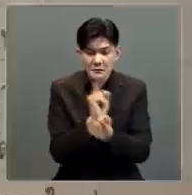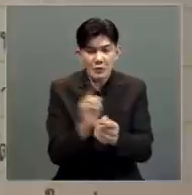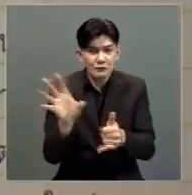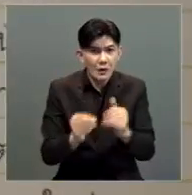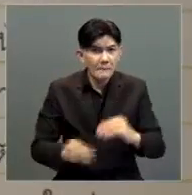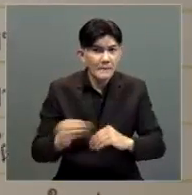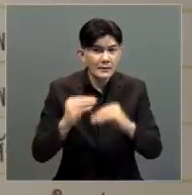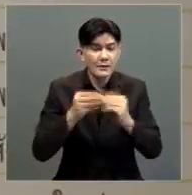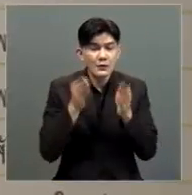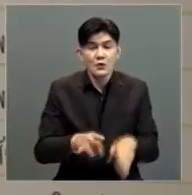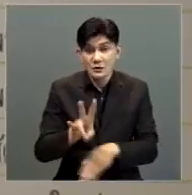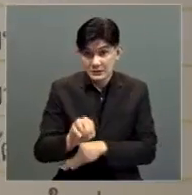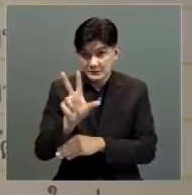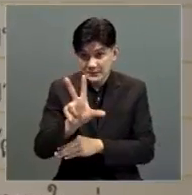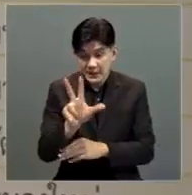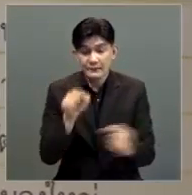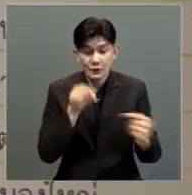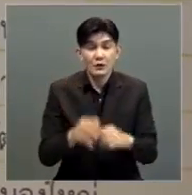อากู๋มาตรการในบ้านเรานะคะหลายจังหวัดยกระดับเป็นขึ้นเรื่อยๆนะคะใครไม่ใส่หน้ากากอนามัยออกจากบ้านถูกปรับหน้ากากอนามัยหน้ากากผ้าหรือว่าที่ชลบุรีพัทยาเองเขาเตรียมที่จะปิดเมืองปิดเมืองพัทยาห้ามเข้าออกนะคะหลังจากพบยอดผู้ติดเชื้อเพิ่มขึ้นอยู่ที่73